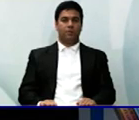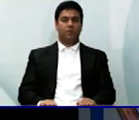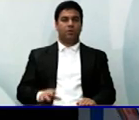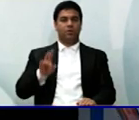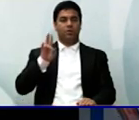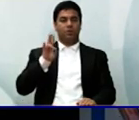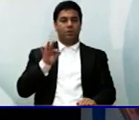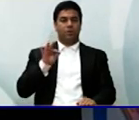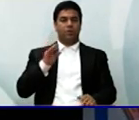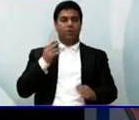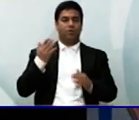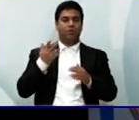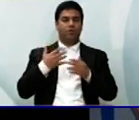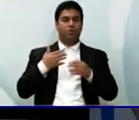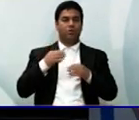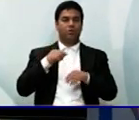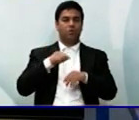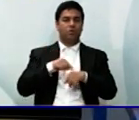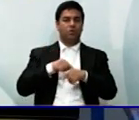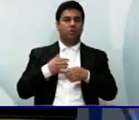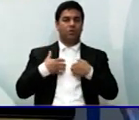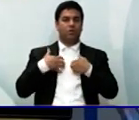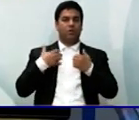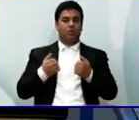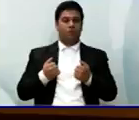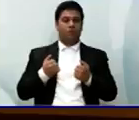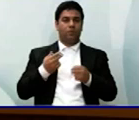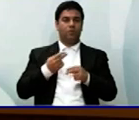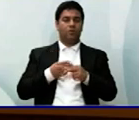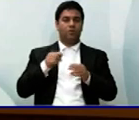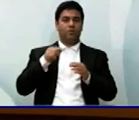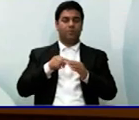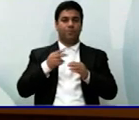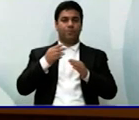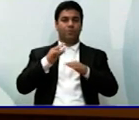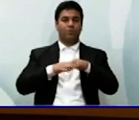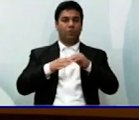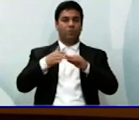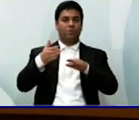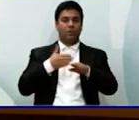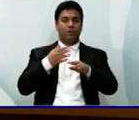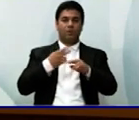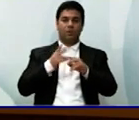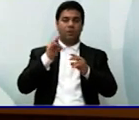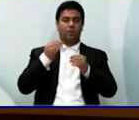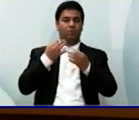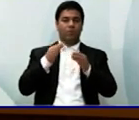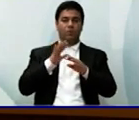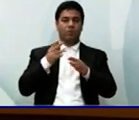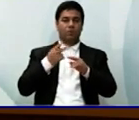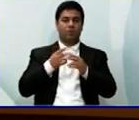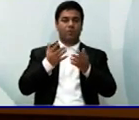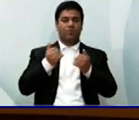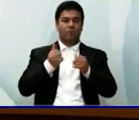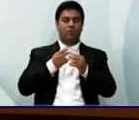Но состояние здоровья, а точнее близорукость, не позволило Киплингу избрать